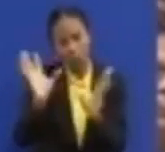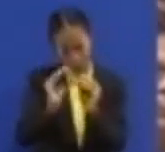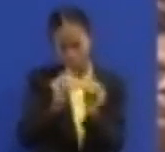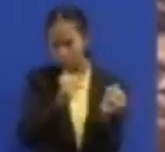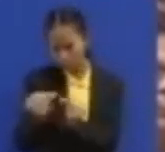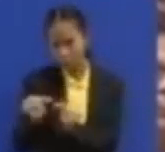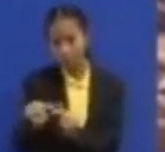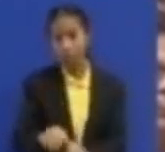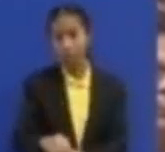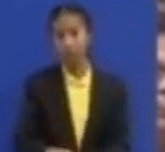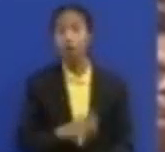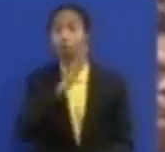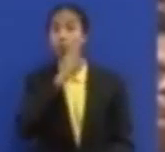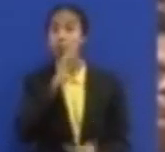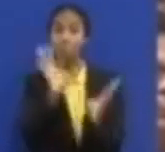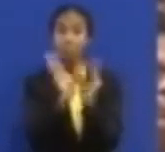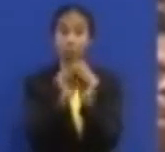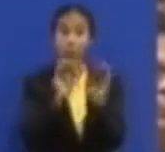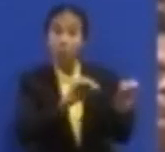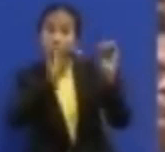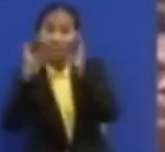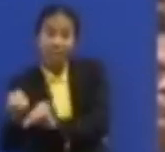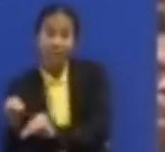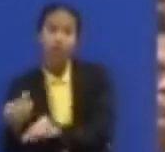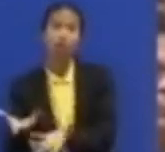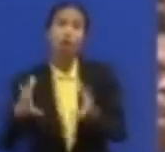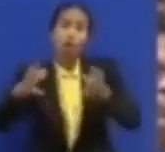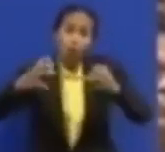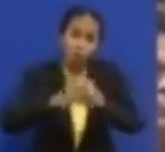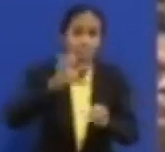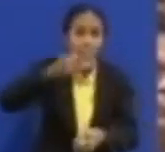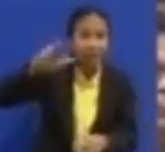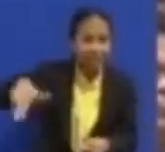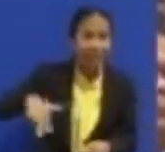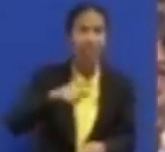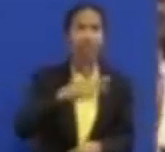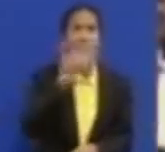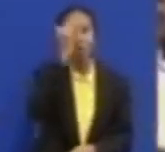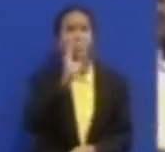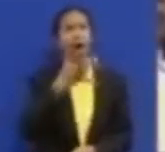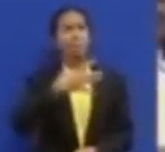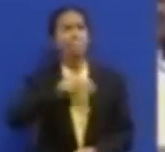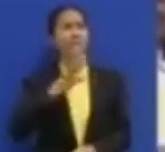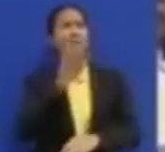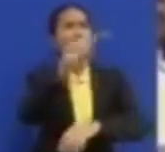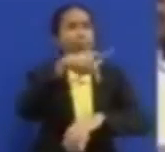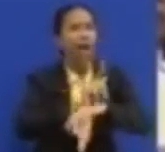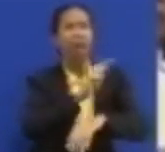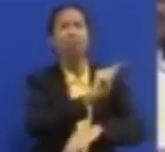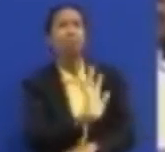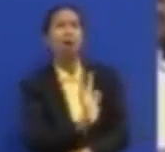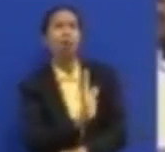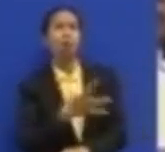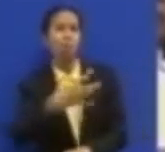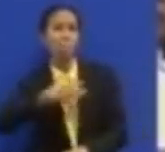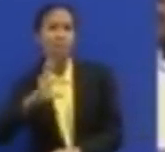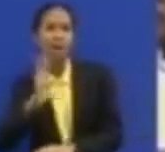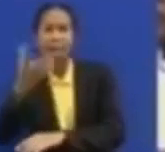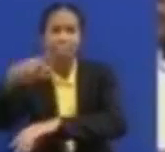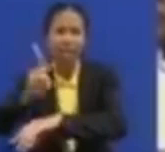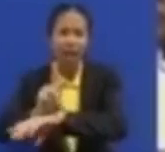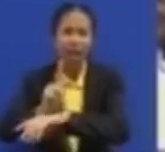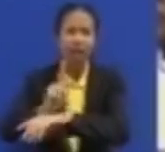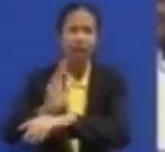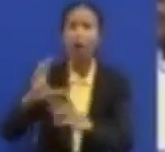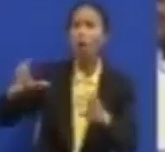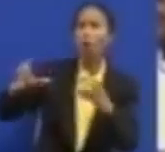ระเบียบวาระมันควรจะเป็นพวกผมครับพวกพรรคเพื่อไทยไม่อยากเห็นประธานรัฐสภาไม่อยากเห็นประธานรัฐสภาที่มาจาก